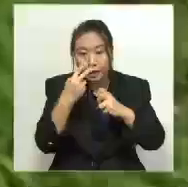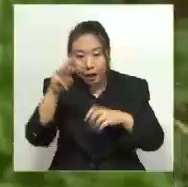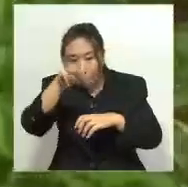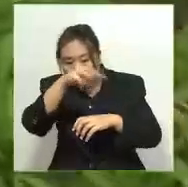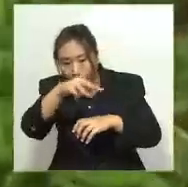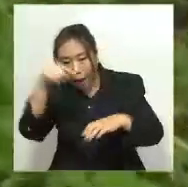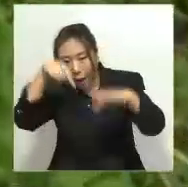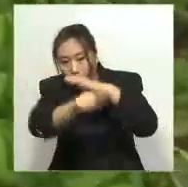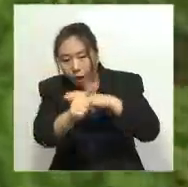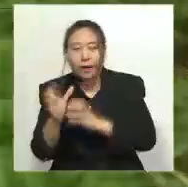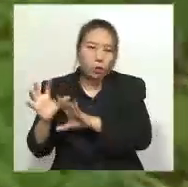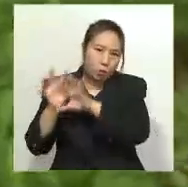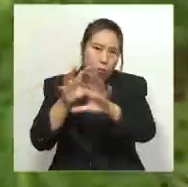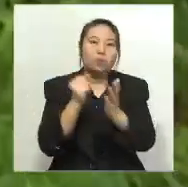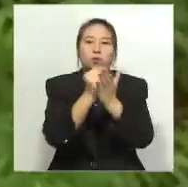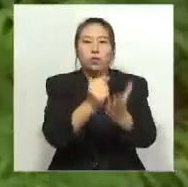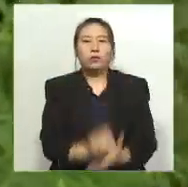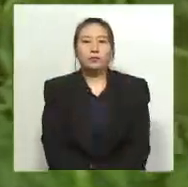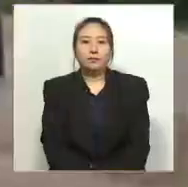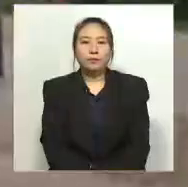ช่วยเหลือครับ